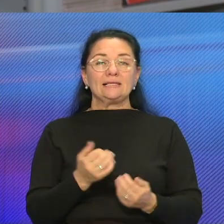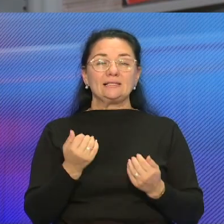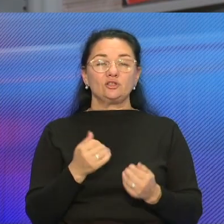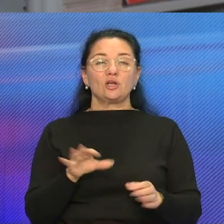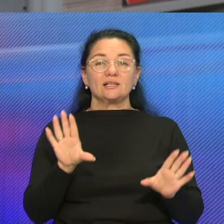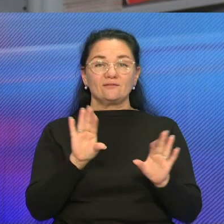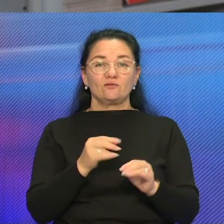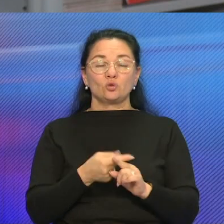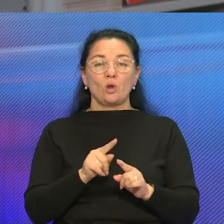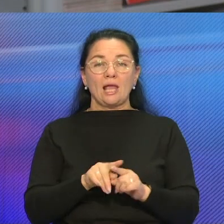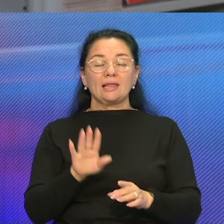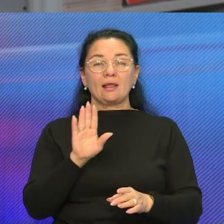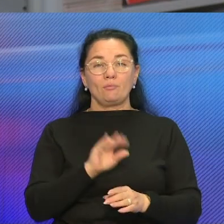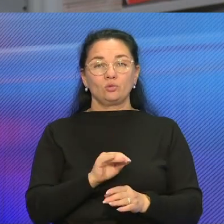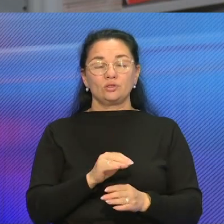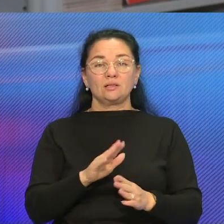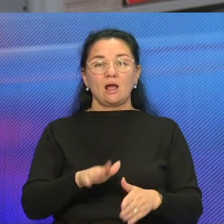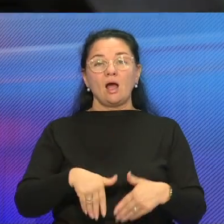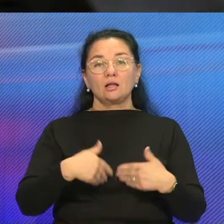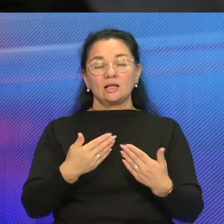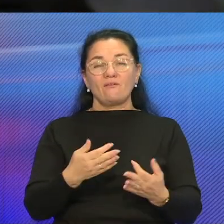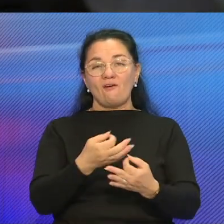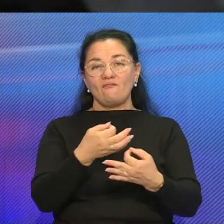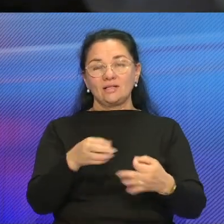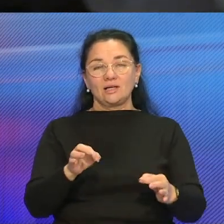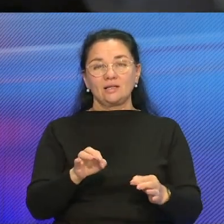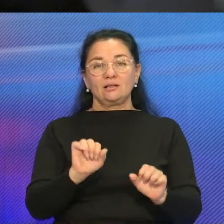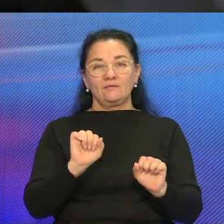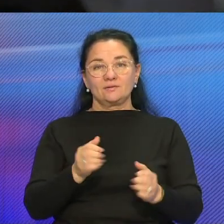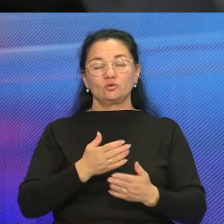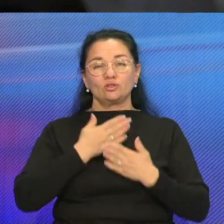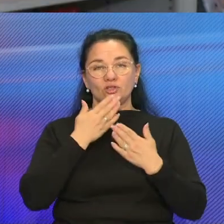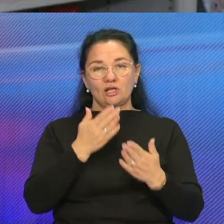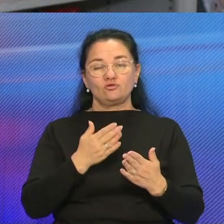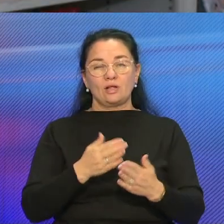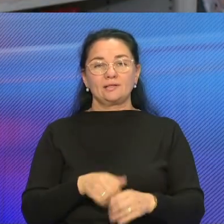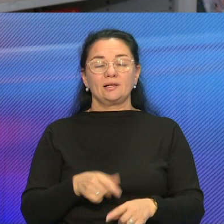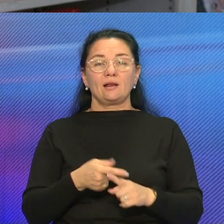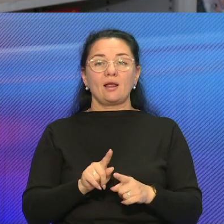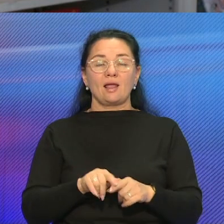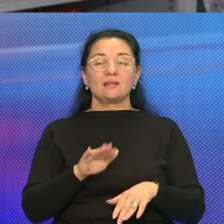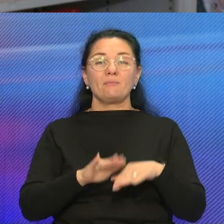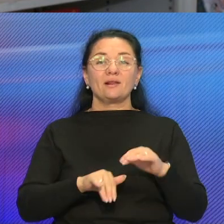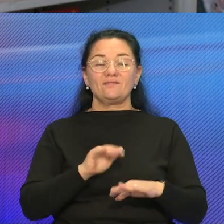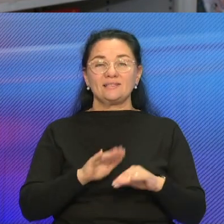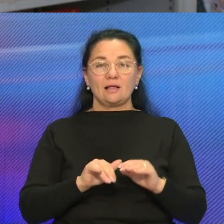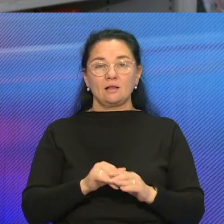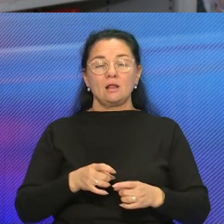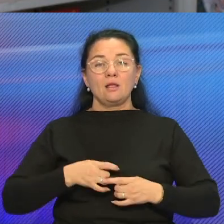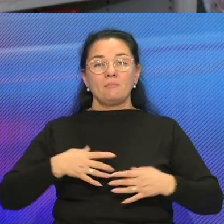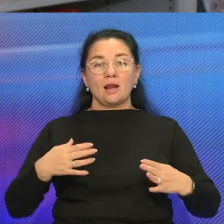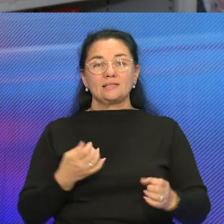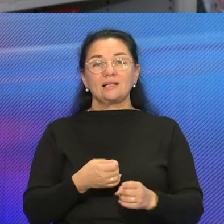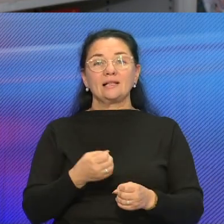ўсю будзе не ў забаве выкладывацца ў адкрыты доступ для чытачоў. У гэта професійна свята для бібліотэкараў.